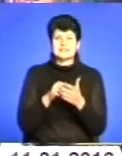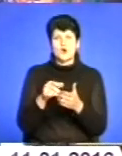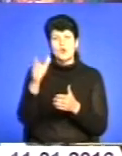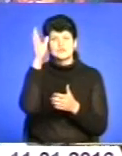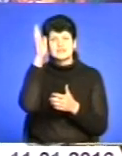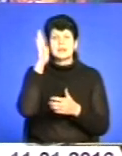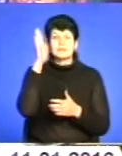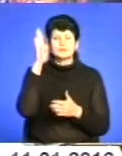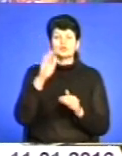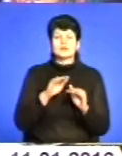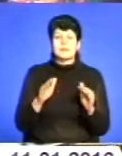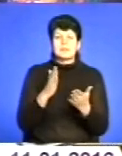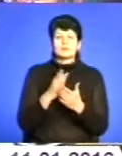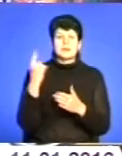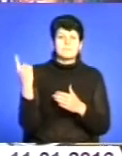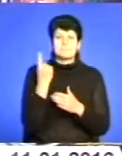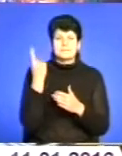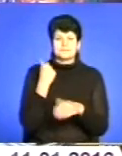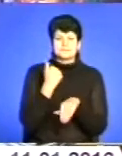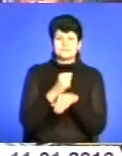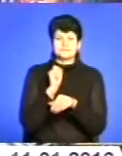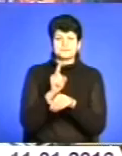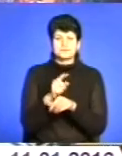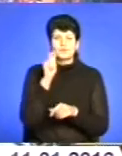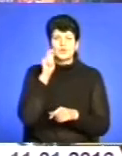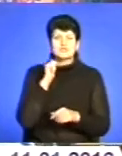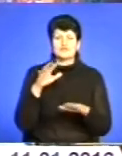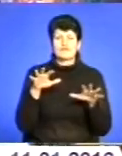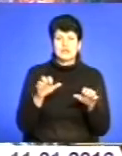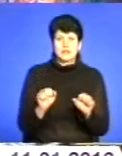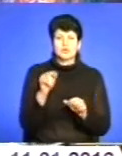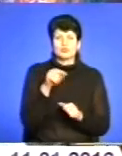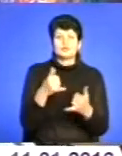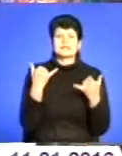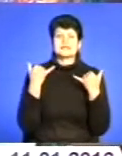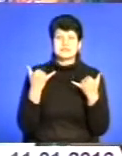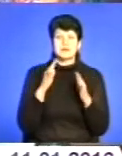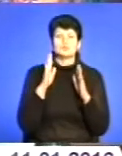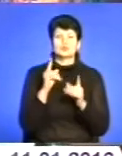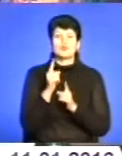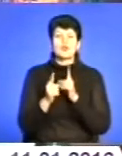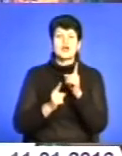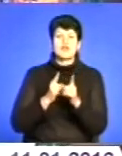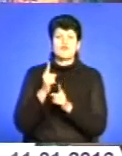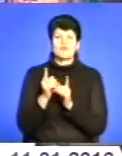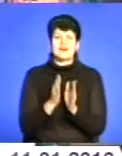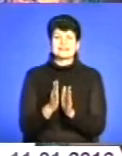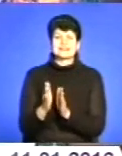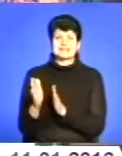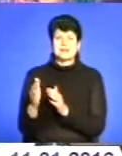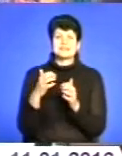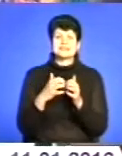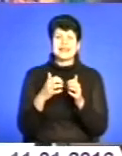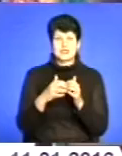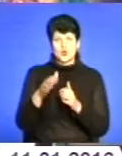бути першим пріоритетом української влади. І саме тому ми зараз будемо реформувати систему середньої